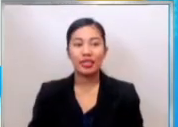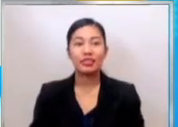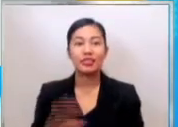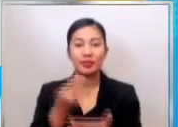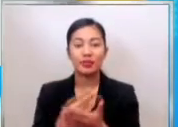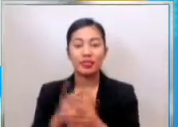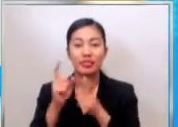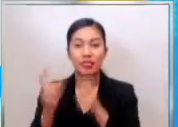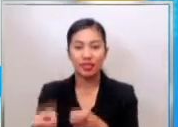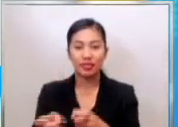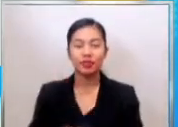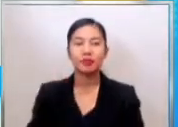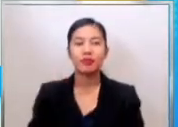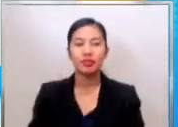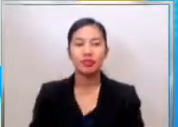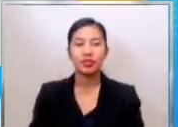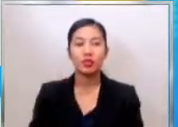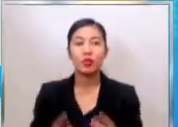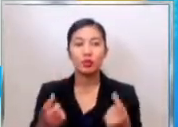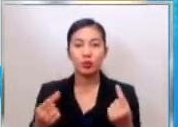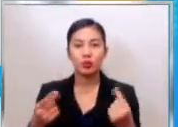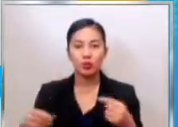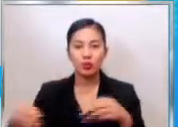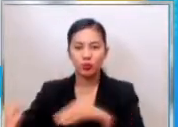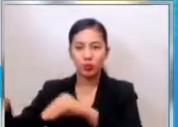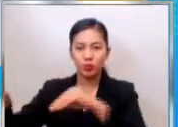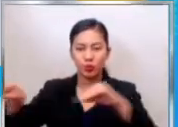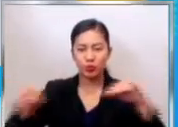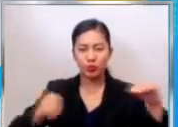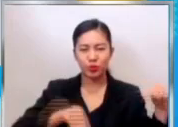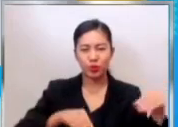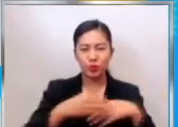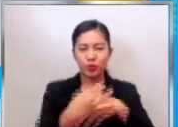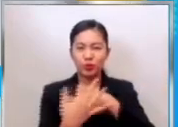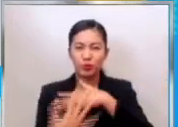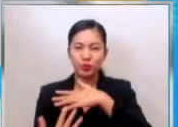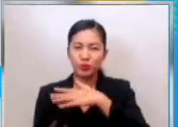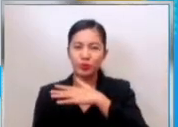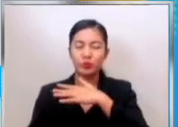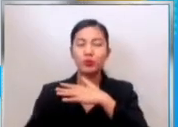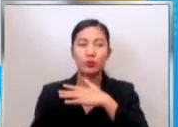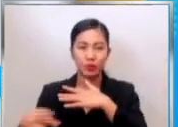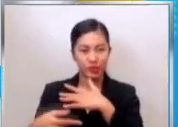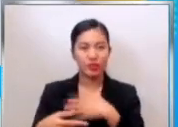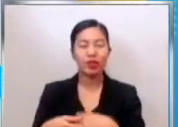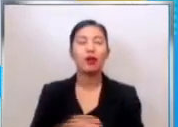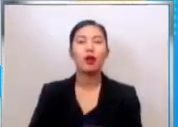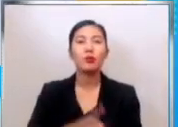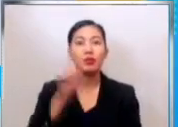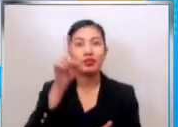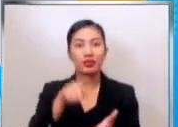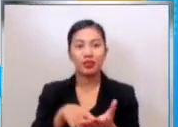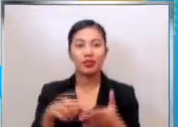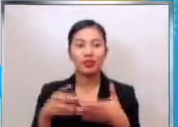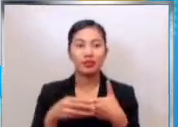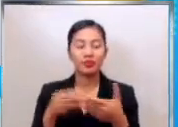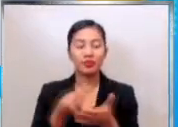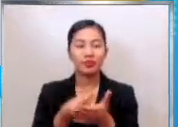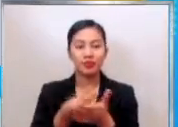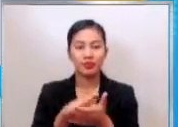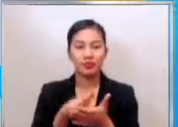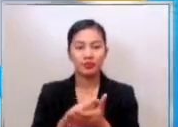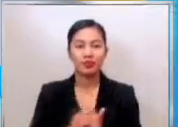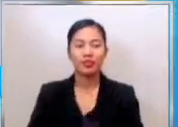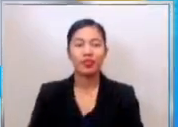Mula sa maleta, iniladlad ang malakapang binubuo ng tigwa 1,000 peso bill. Ito ang entry ni Lola Adelina